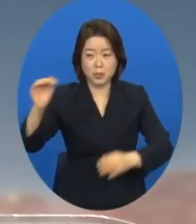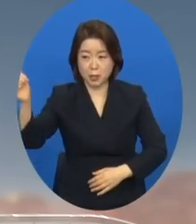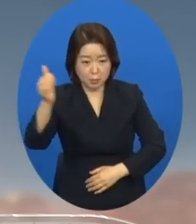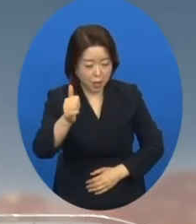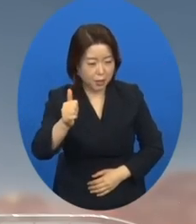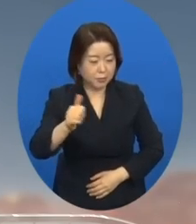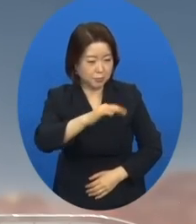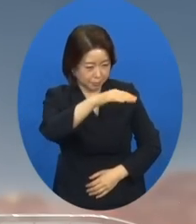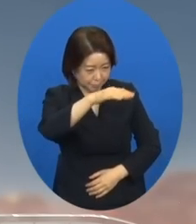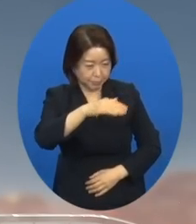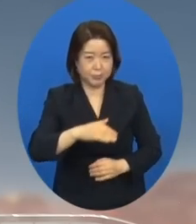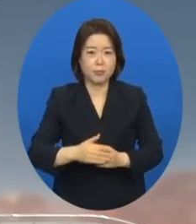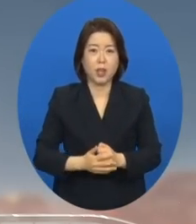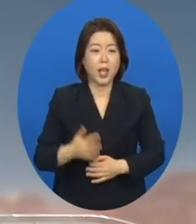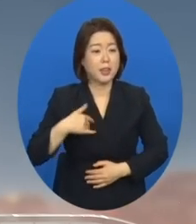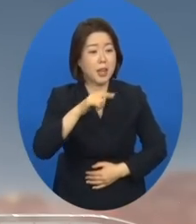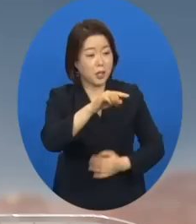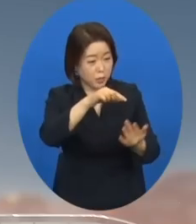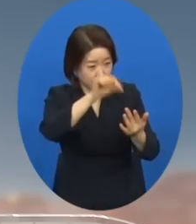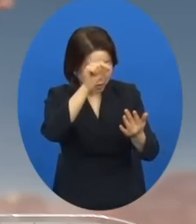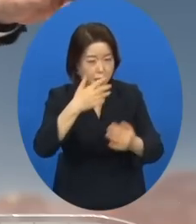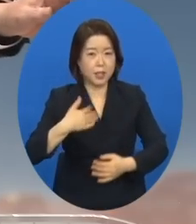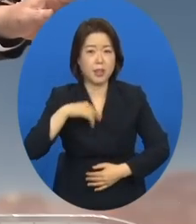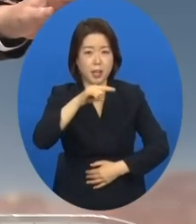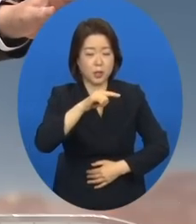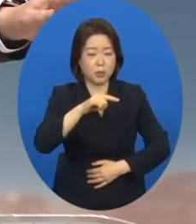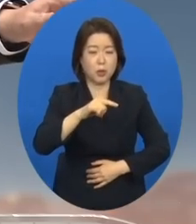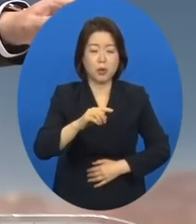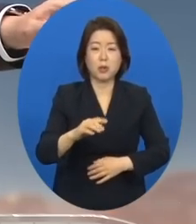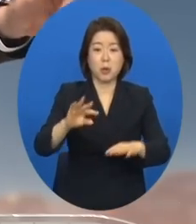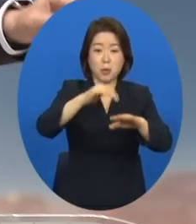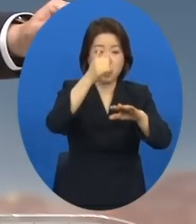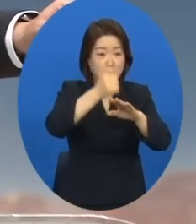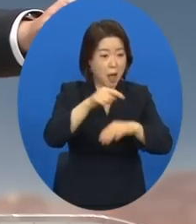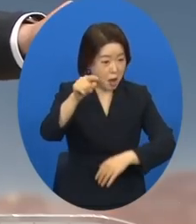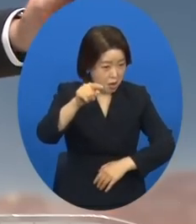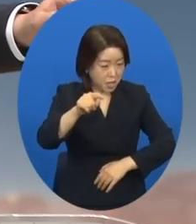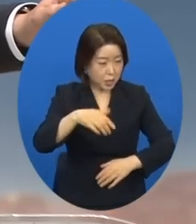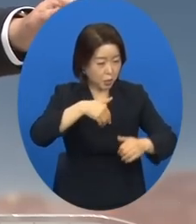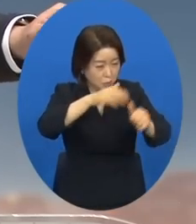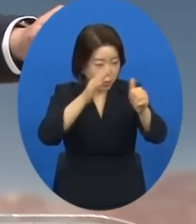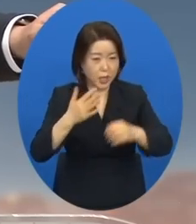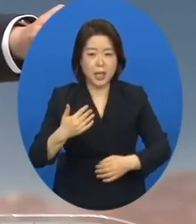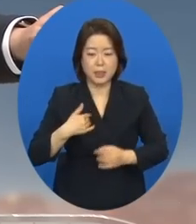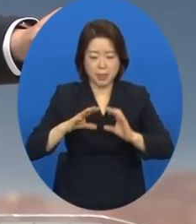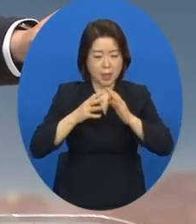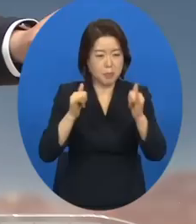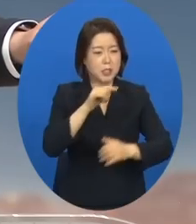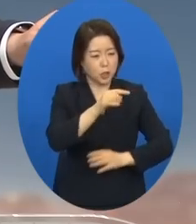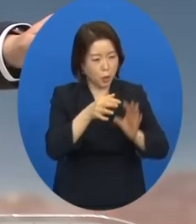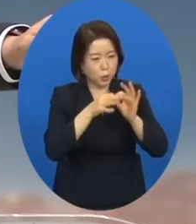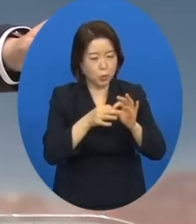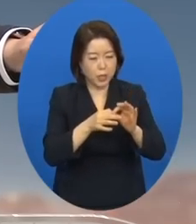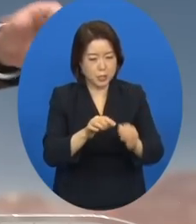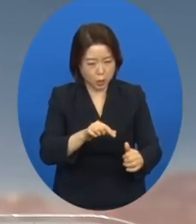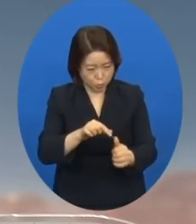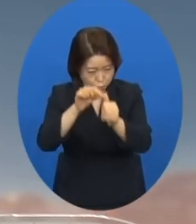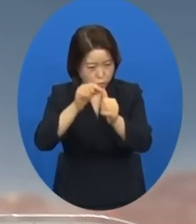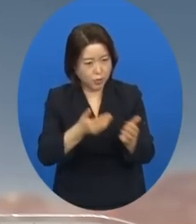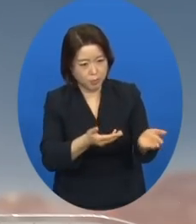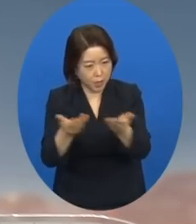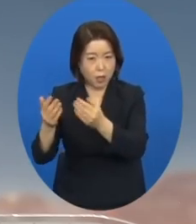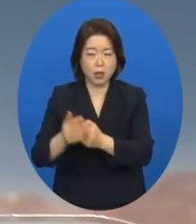떨기나무에서 내가 너를 택했고 내가 너를 바로 왕에게 보낼 건데 내 백성은 내가 너를 통해 구원할 거야 그때 모세가